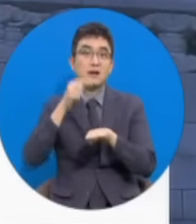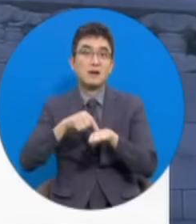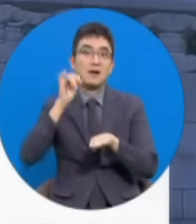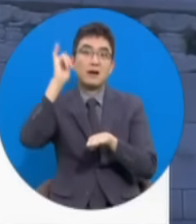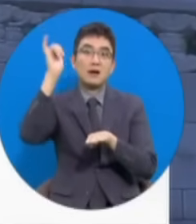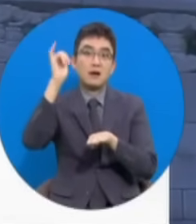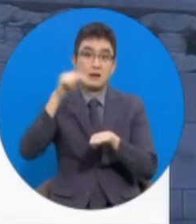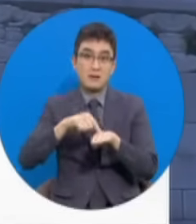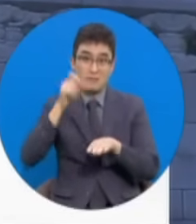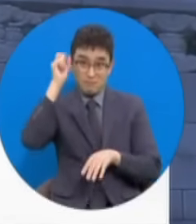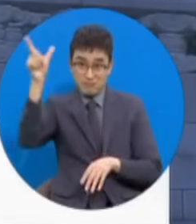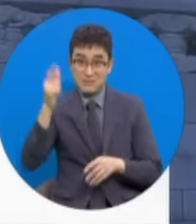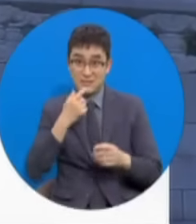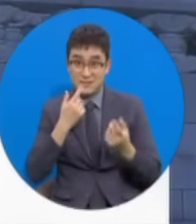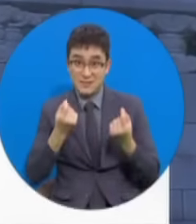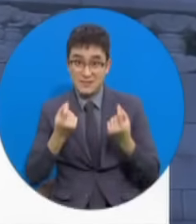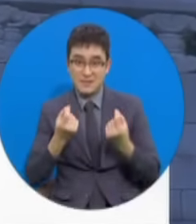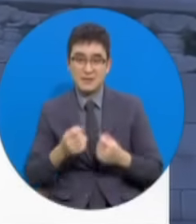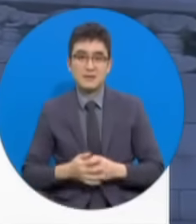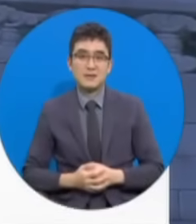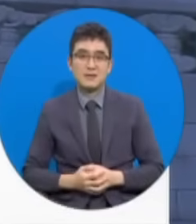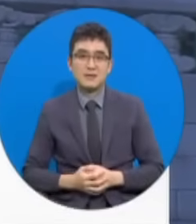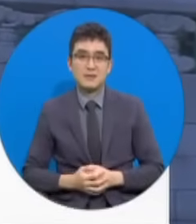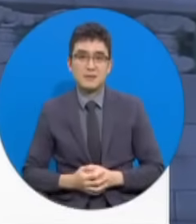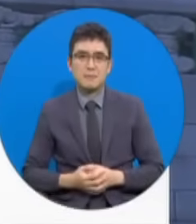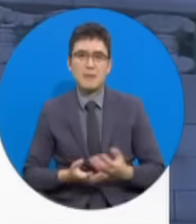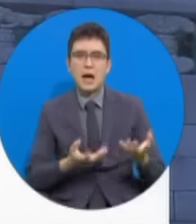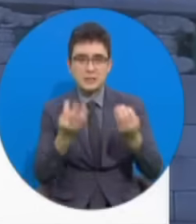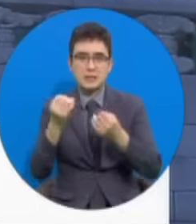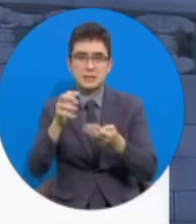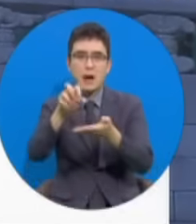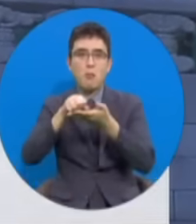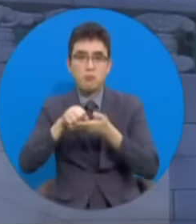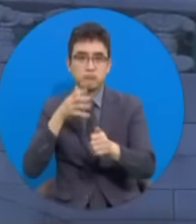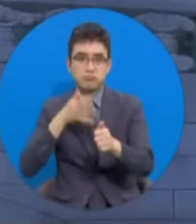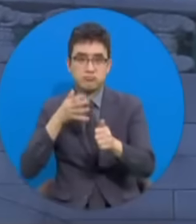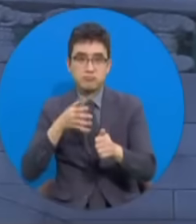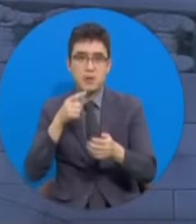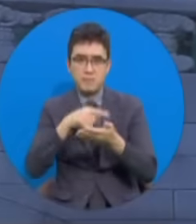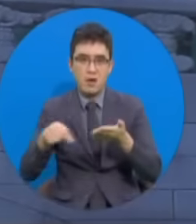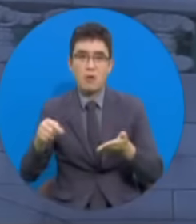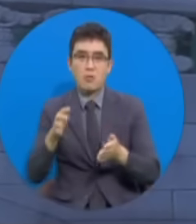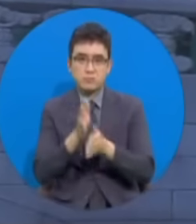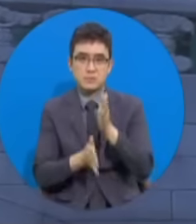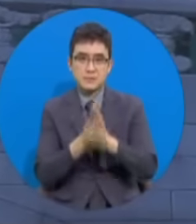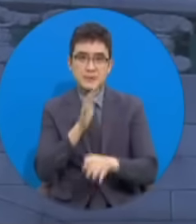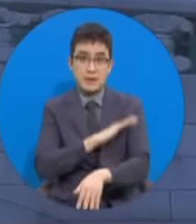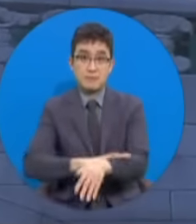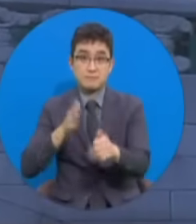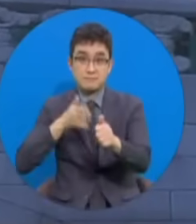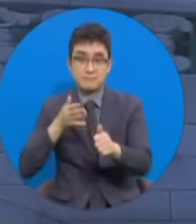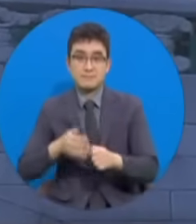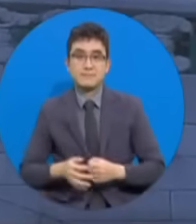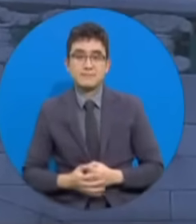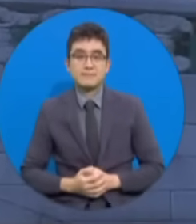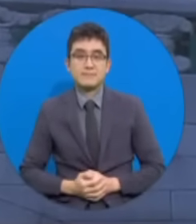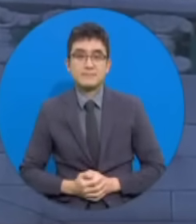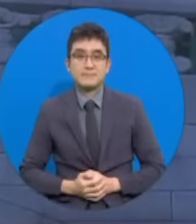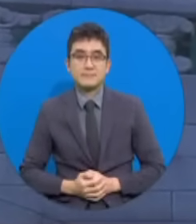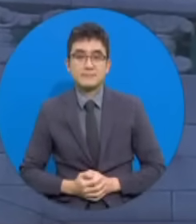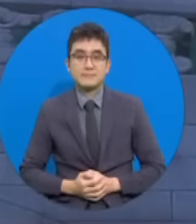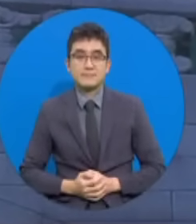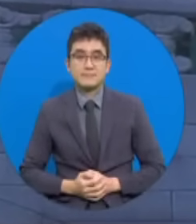굉장히 현명한 조치라는 말씀이시군요. 이번에도 좀 많이 참고하셔야겠습니다. 비 피해 없도록 만반에 대비하시기 바라겠습니다. 맹수영 기상 칼럼니스트와